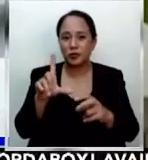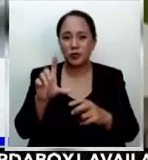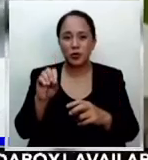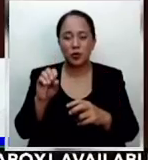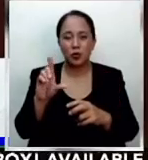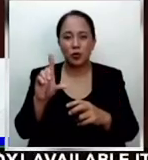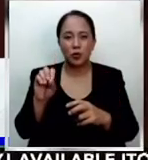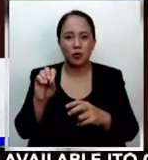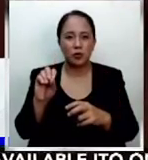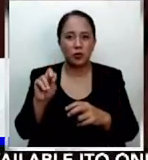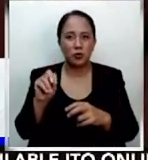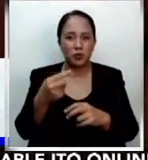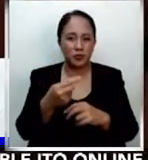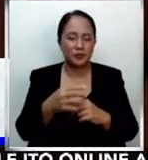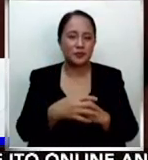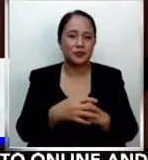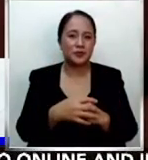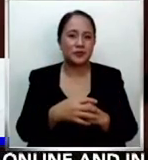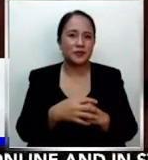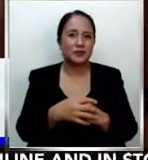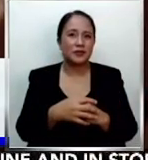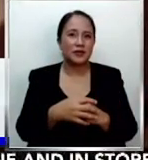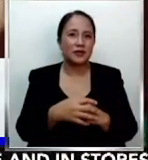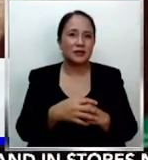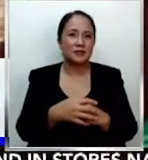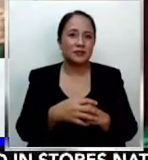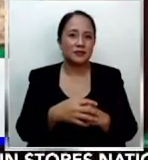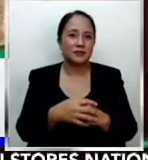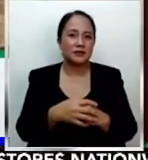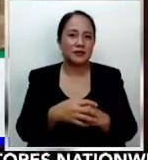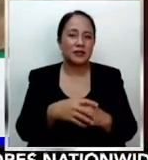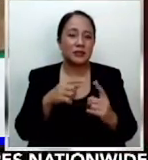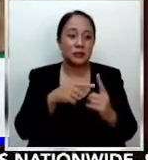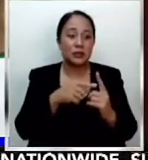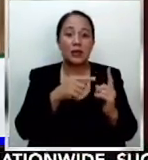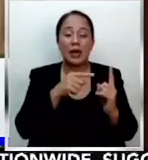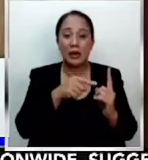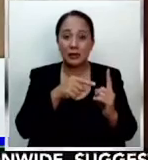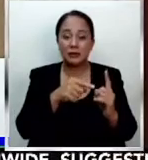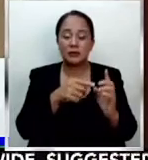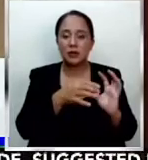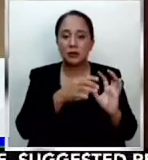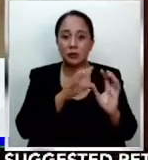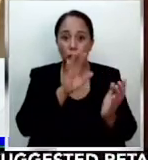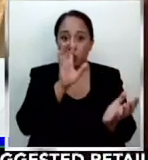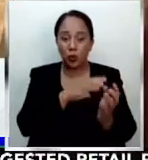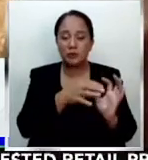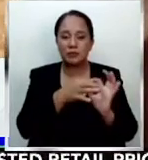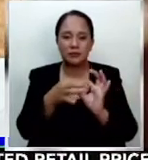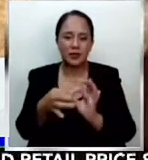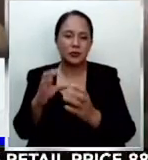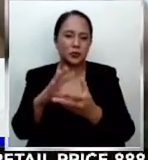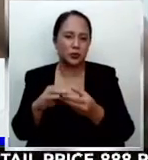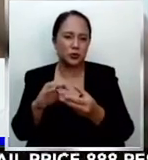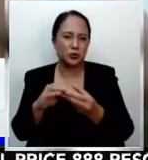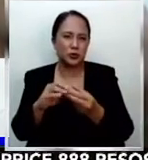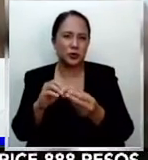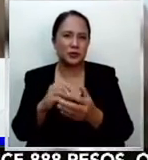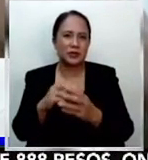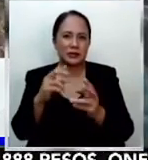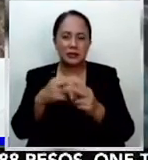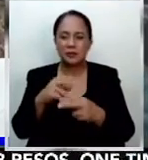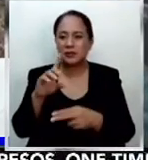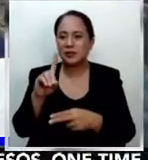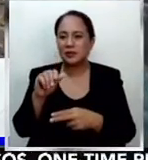Parang ito yung parang naging basihan po namin para po dun sa magiging itsura ni Dakila.